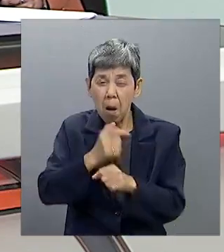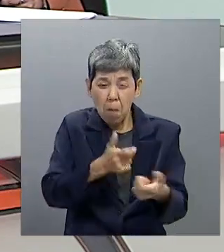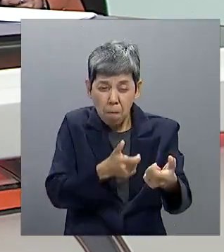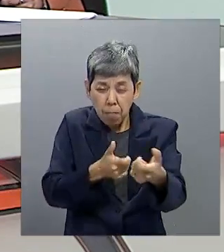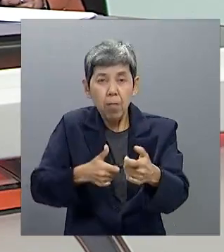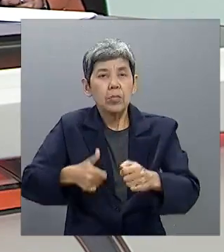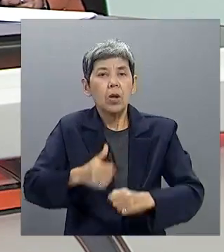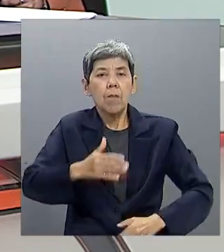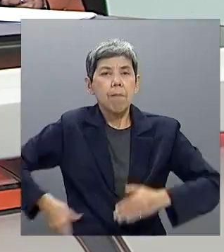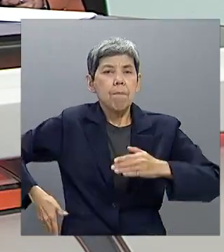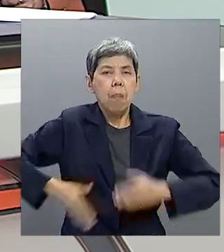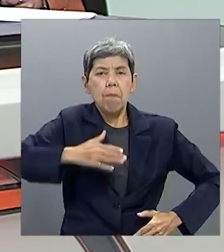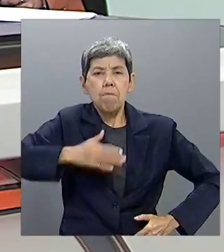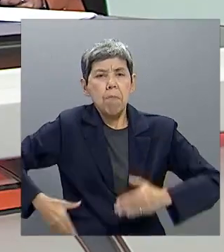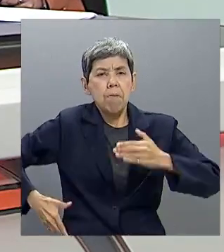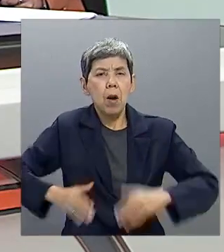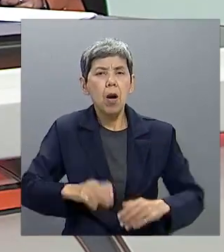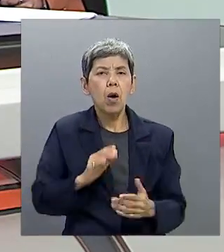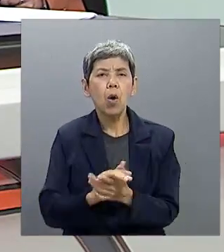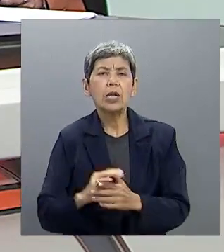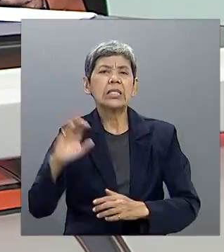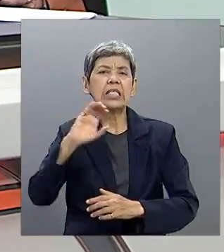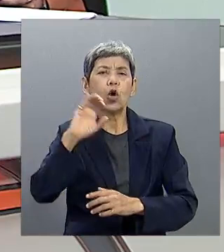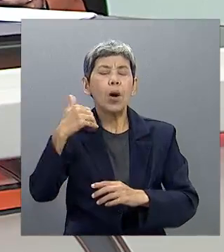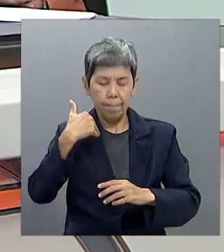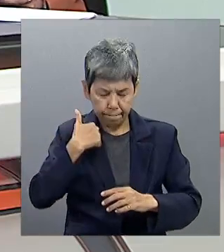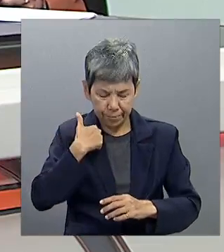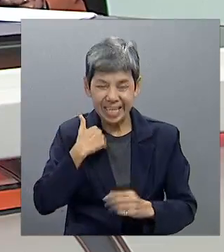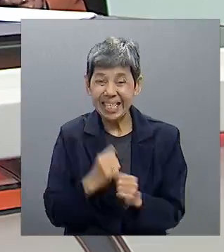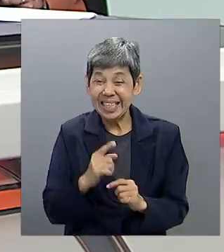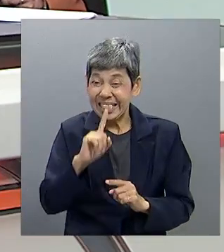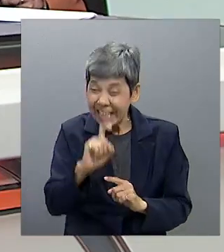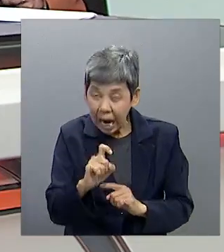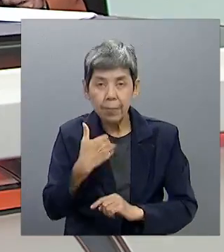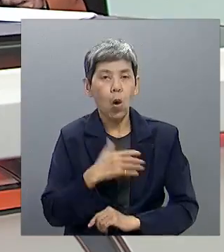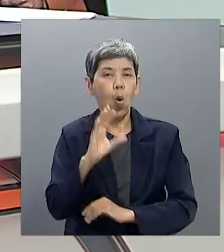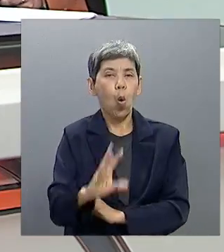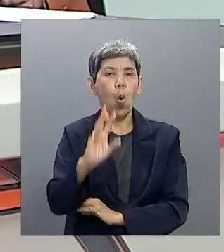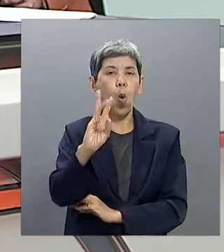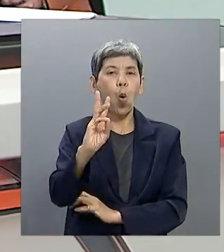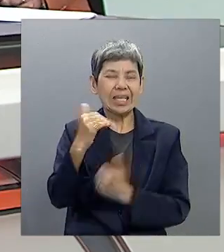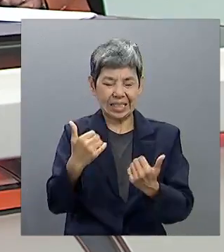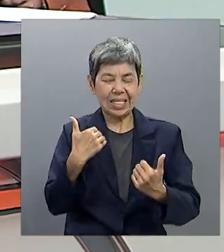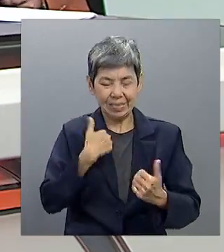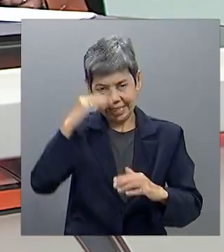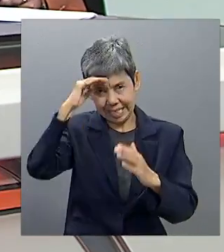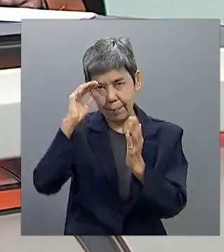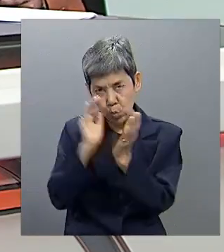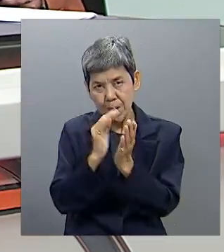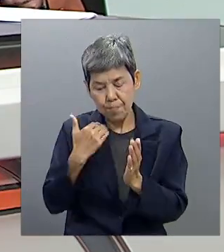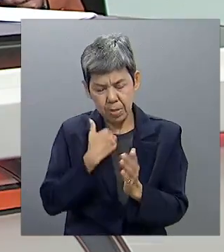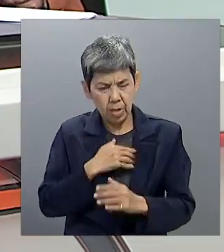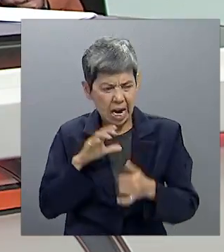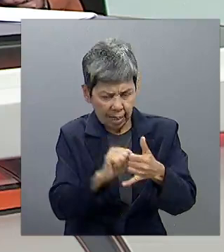ฉลองวันชาติในนครชิคาโกทำให้มีผู้เสียชีวิตไปแล้วอย่างน้อย 6คนล่าสุดตำรวจควบคุมตัวผู้ต้องสงสัยว่า